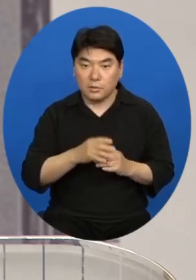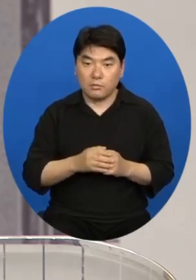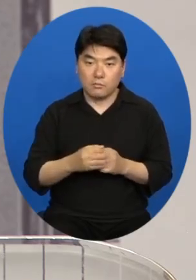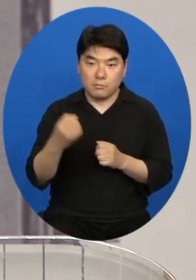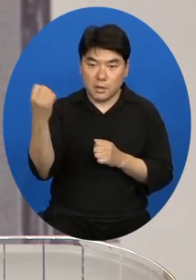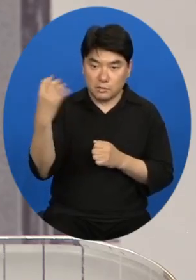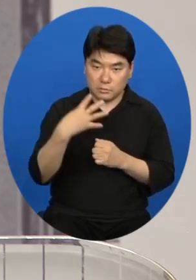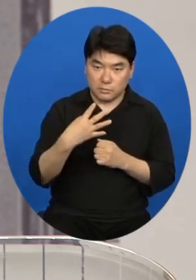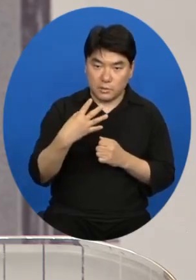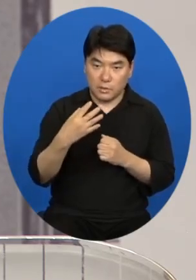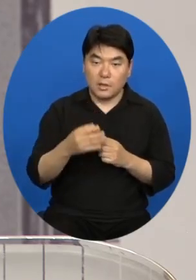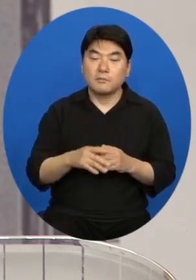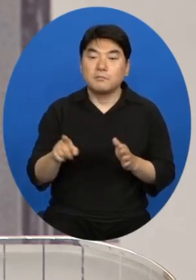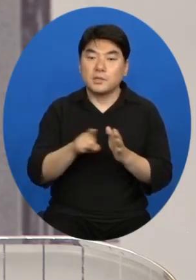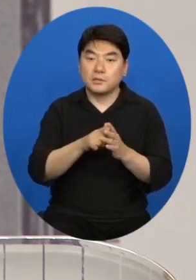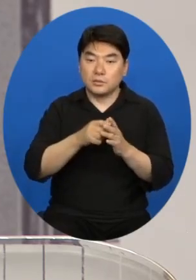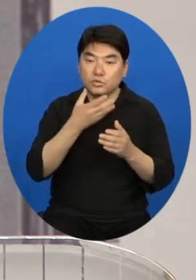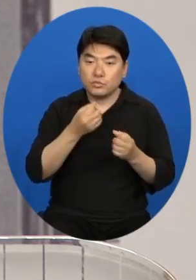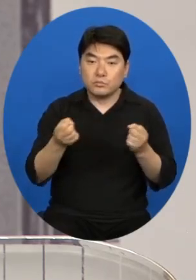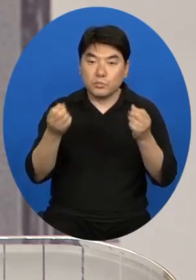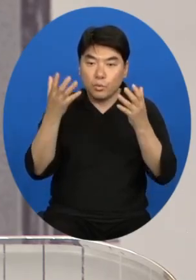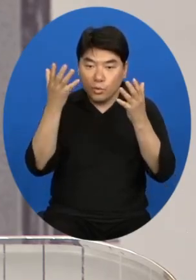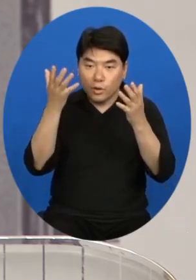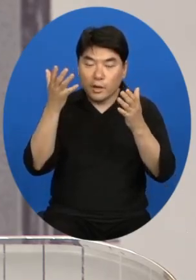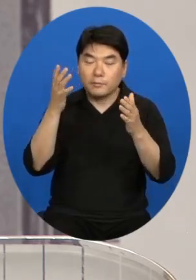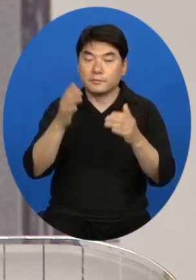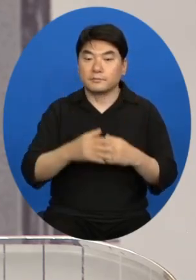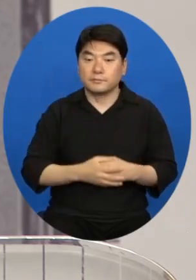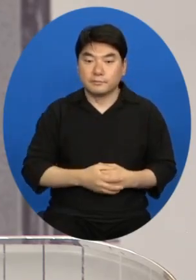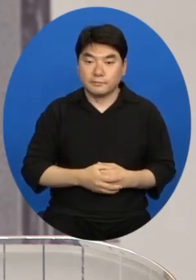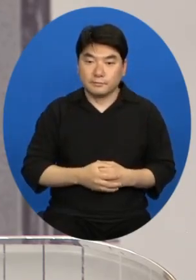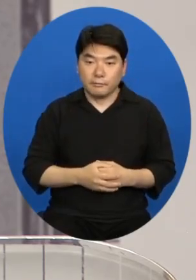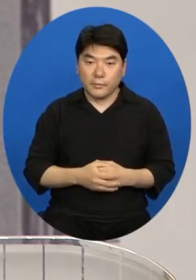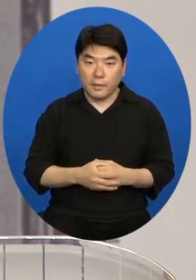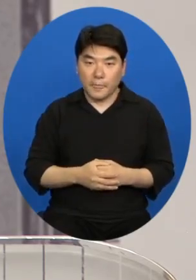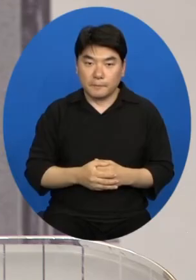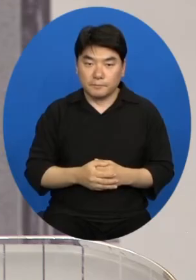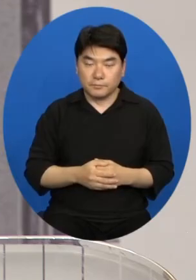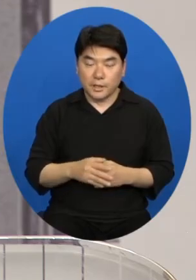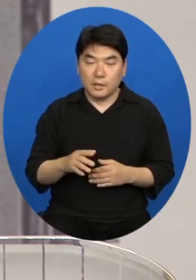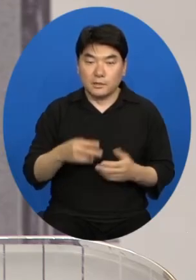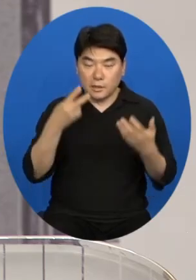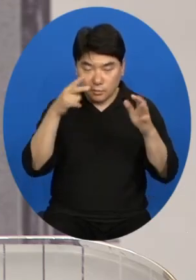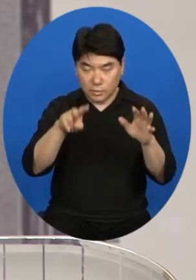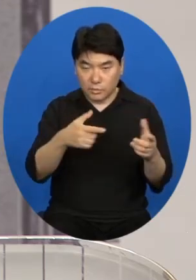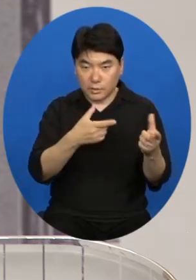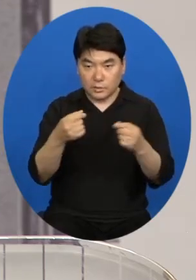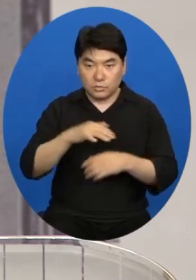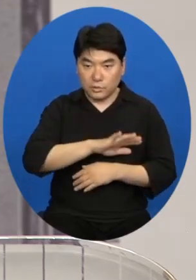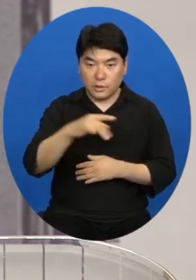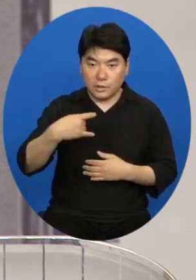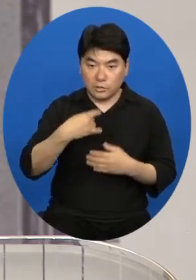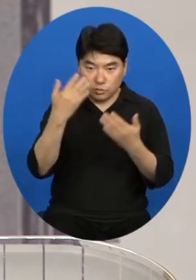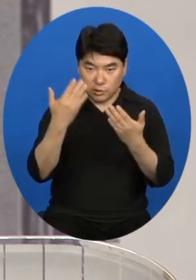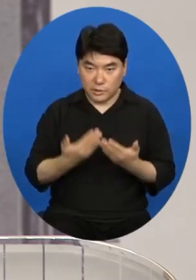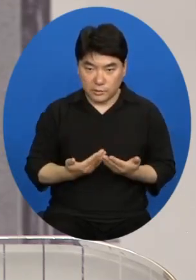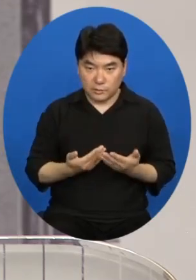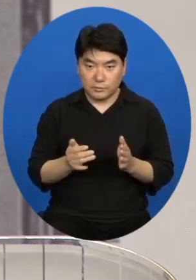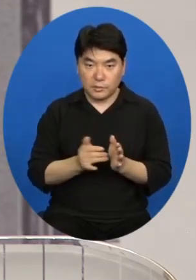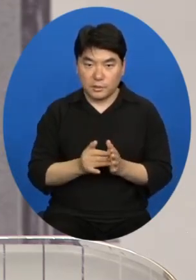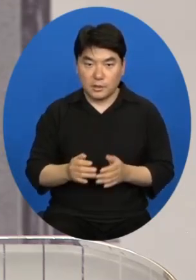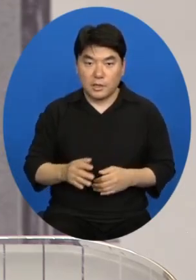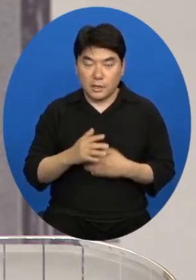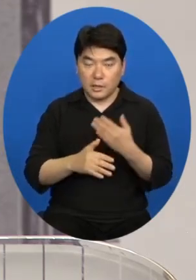여러분 믿으시길 축복합니다. 오늘 다니엘에게 주신 말씀이 곧 우리에게 주신 거예요. 어쨌든 다니엘, 하나님께서